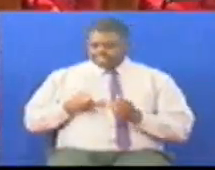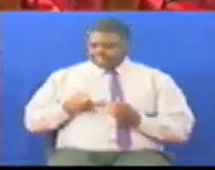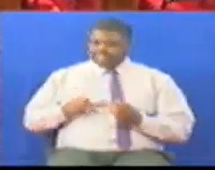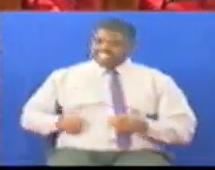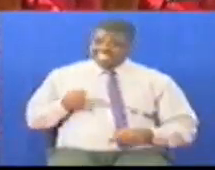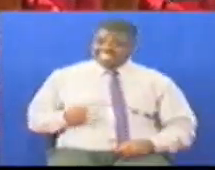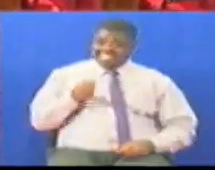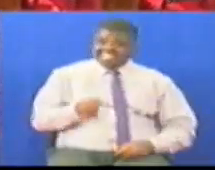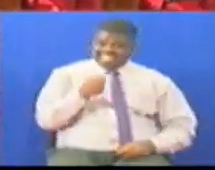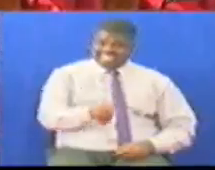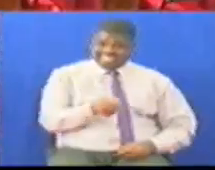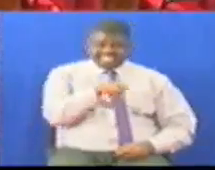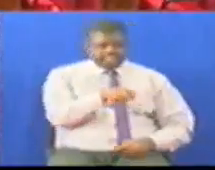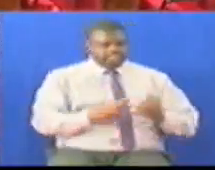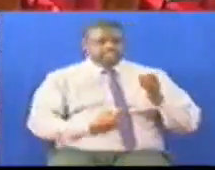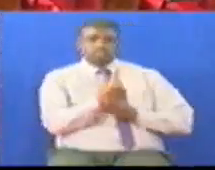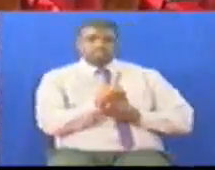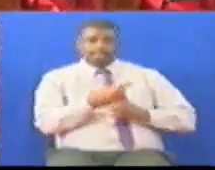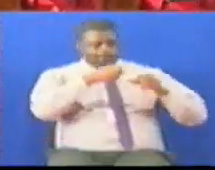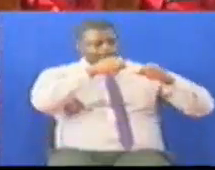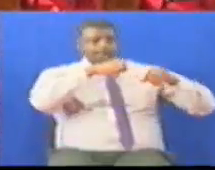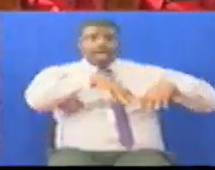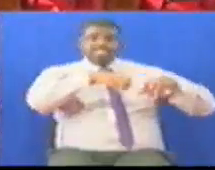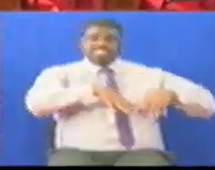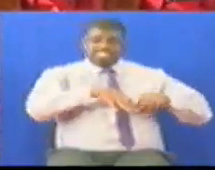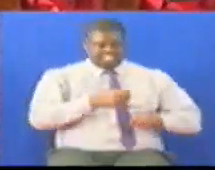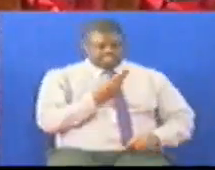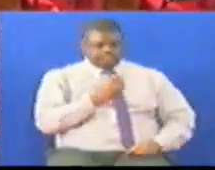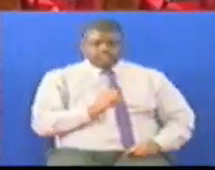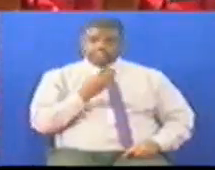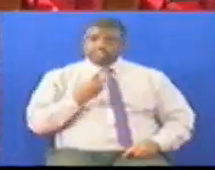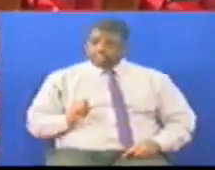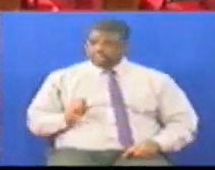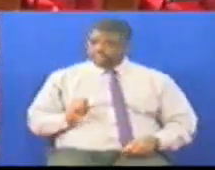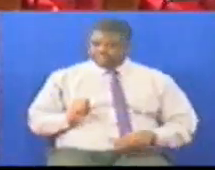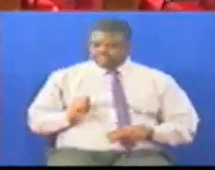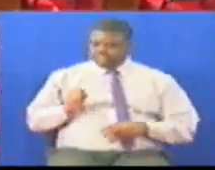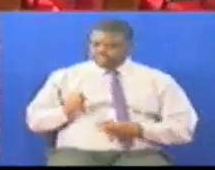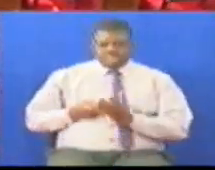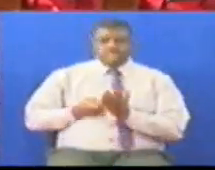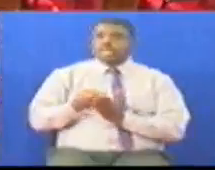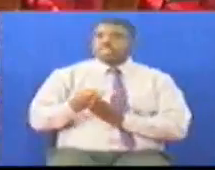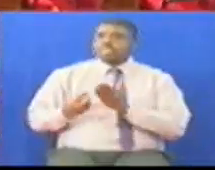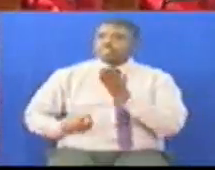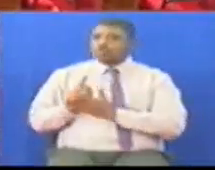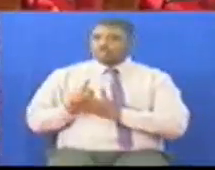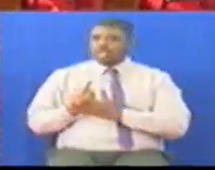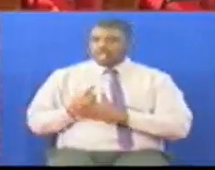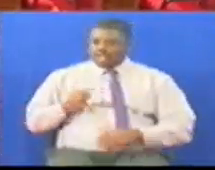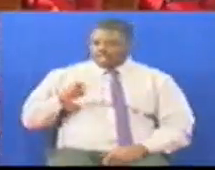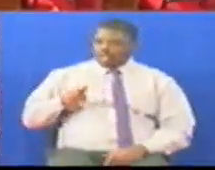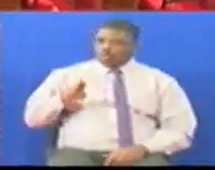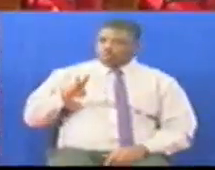kiberenge iliyotokea mwezi Machi 2020 katika reli iliyotoka Ruvu